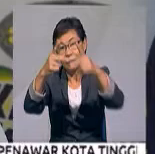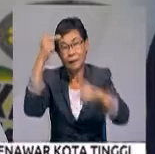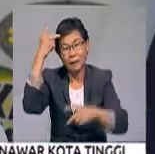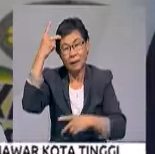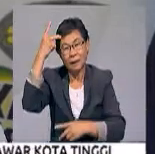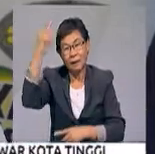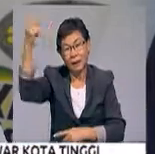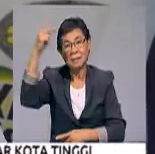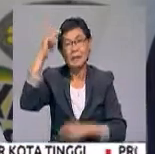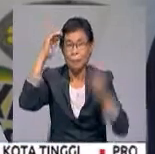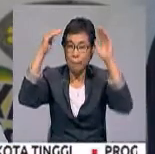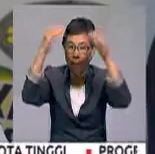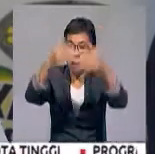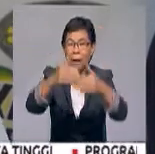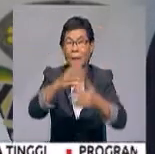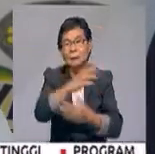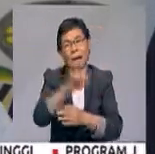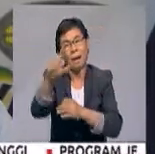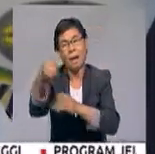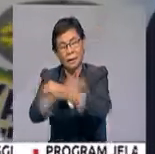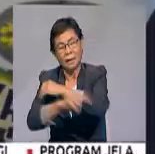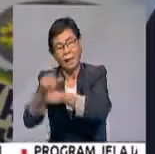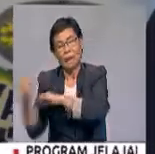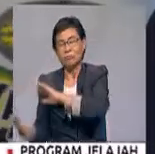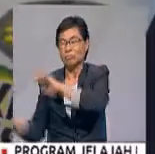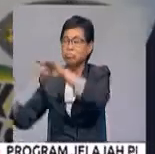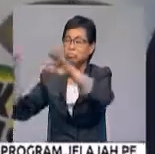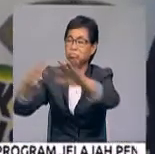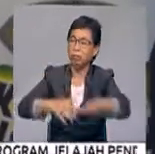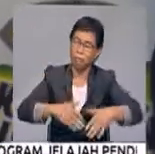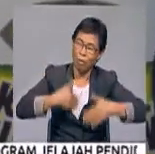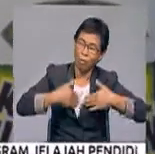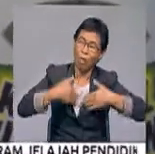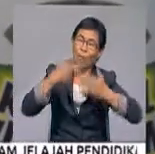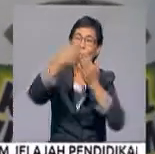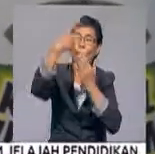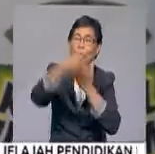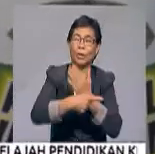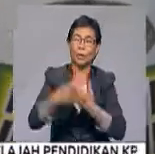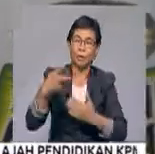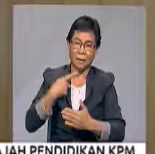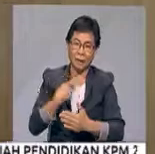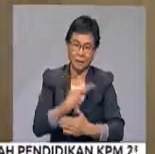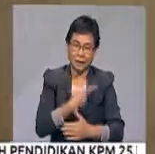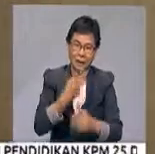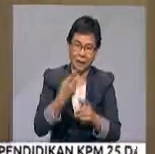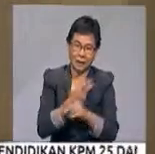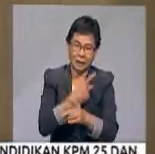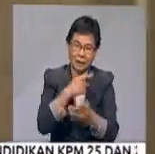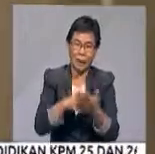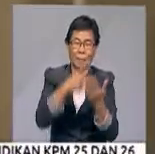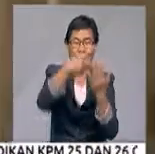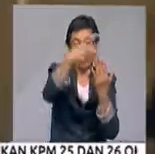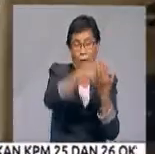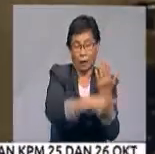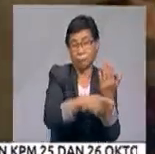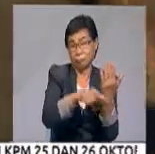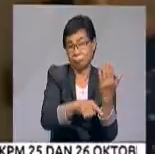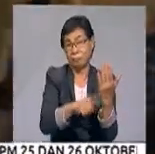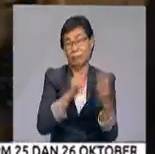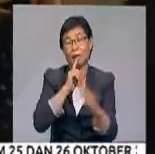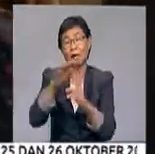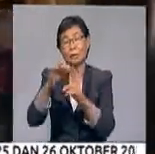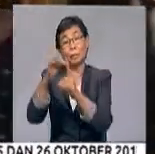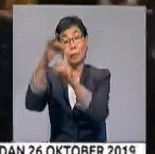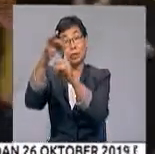juga rakyat dari negeri lain akan turut sama untuk memeriahkan, menjayakan program kita pada kali ini insyaAllah. Program ini juga bakal menjanjikan kelainan